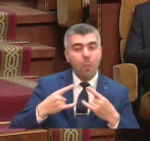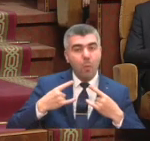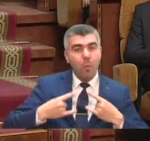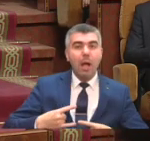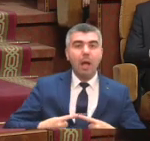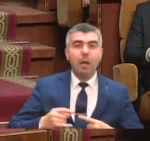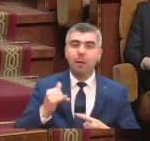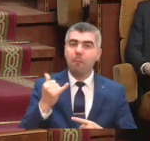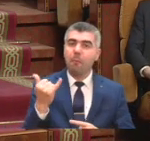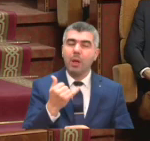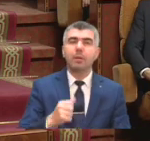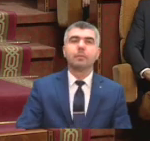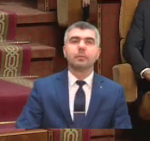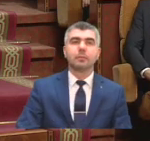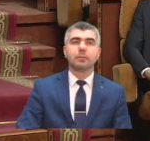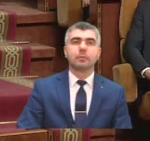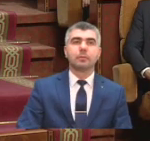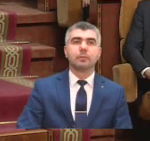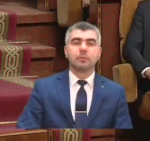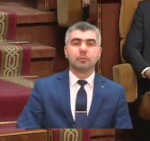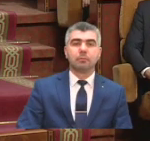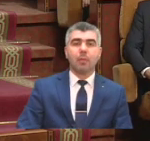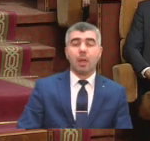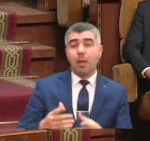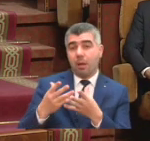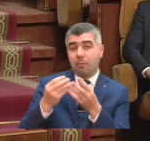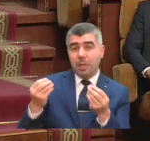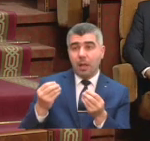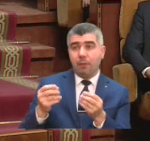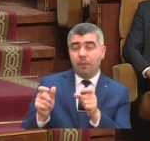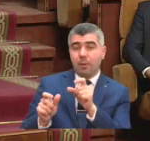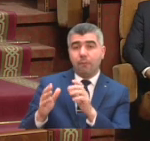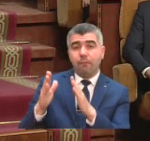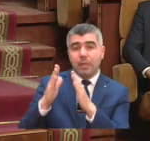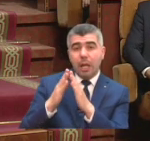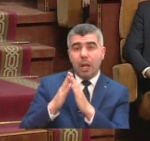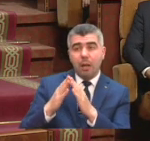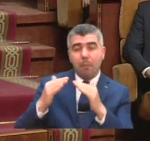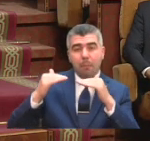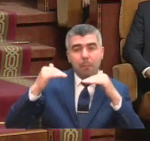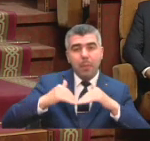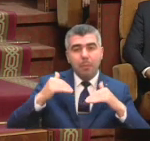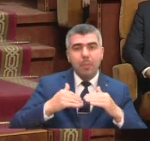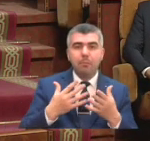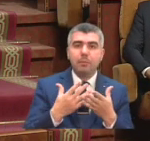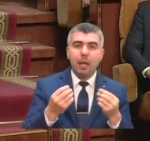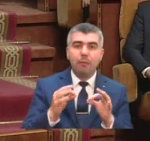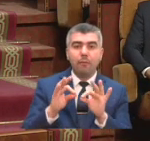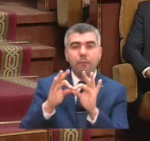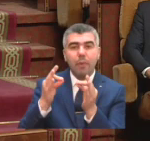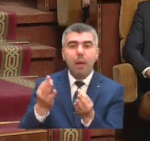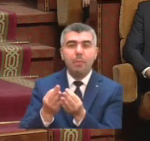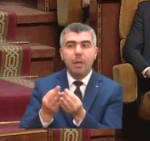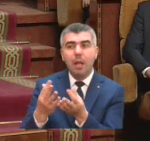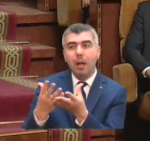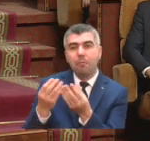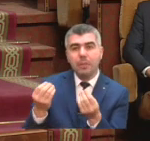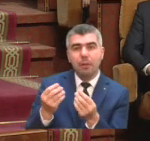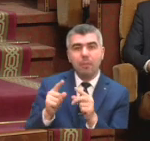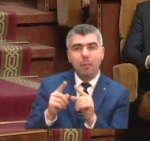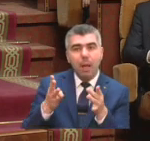ديالهم. السيدة الوزيرة، الآلاف من المنازل مهددة بالانهيار في أي لحظة، الآلاف من الأسر كتعيش ما